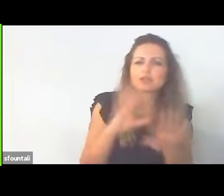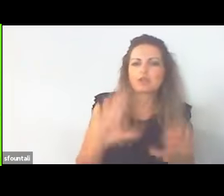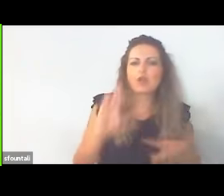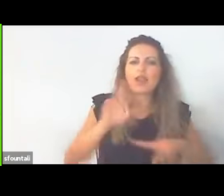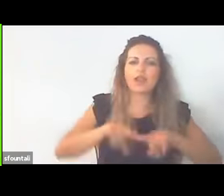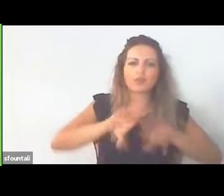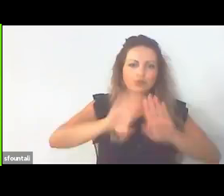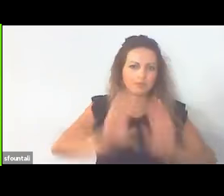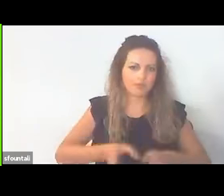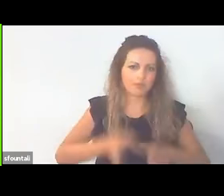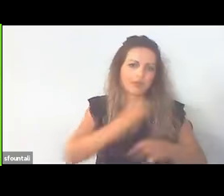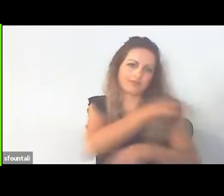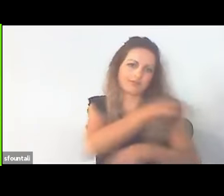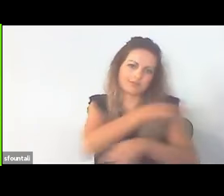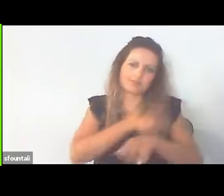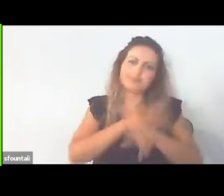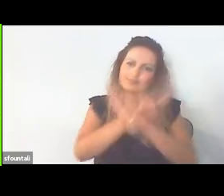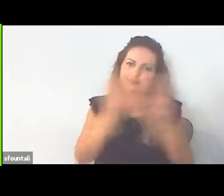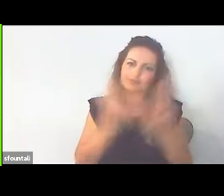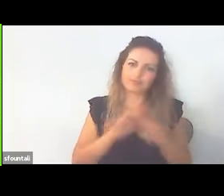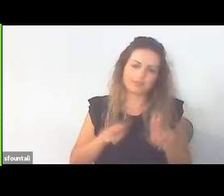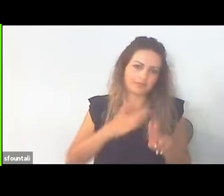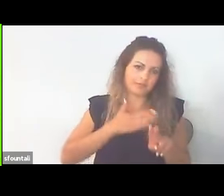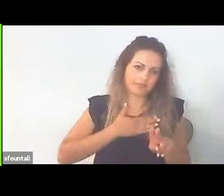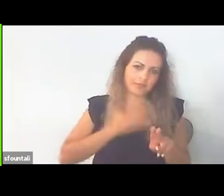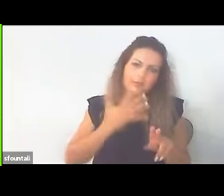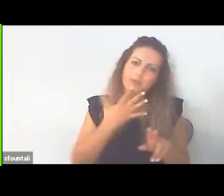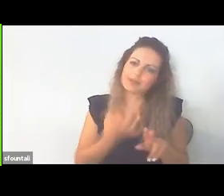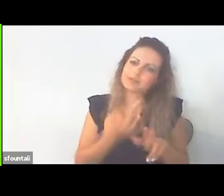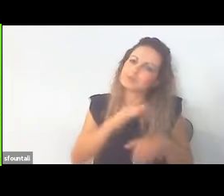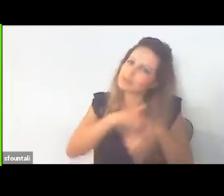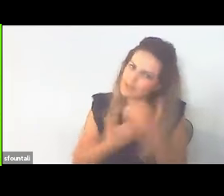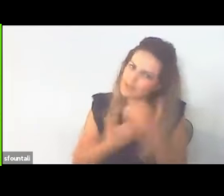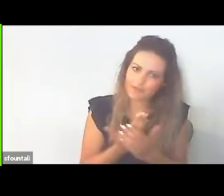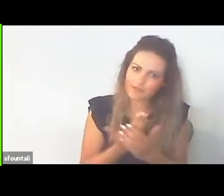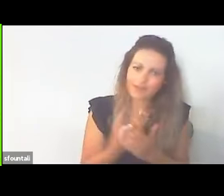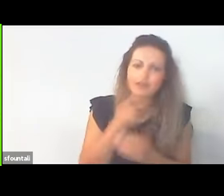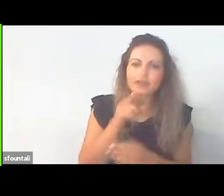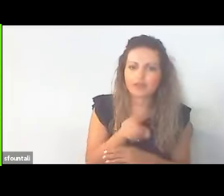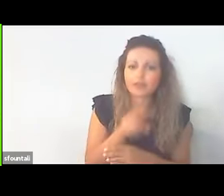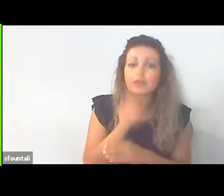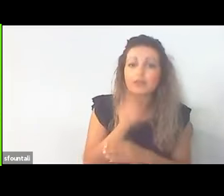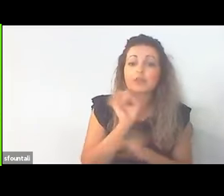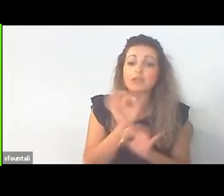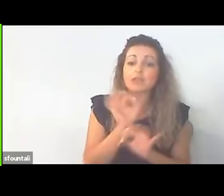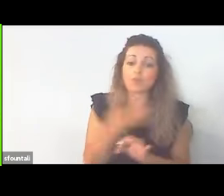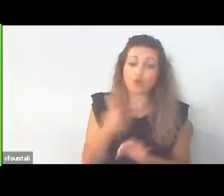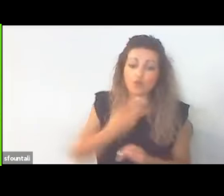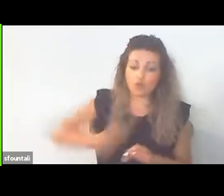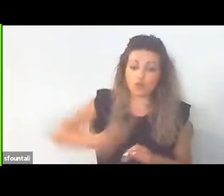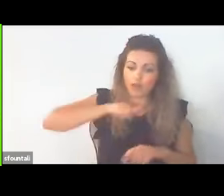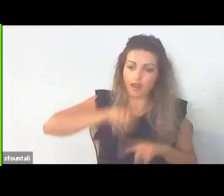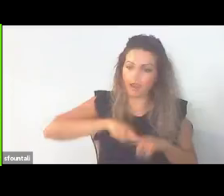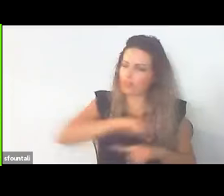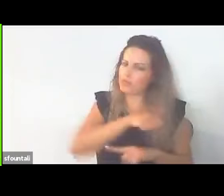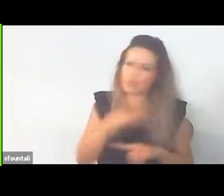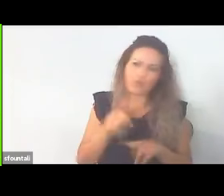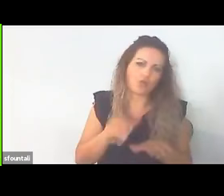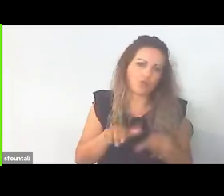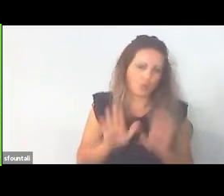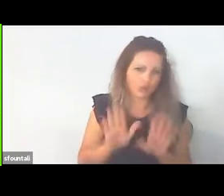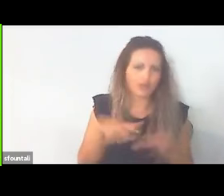σε ό,τι μας αφορά, αλλά επειδή προφανώς δεν ήταν εκστρατεία μόνο της Διεθνούς Αμνηστίας, συνολικά για